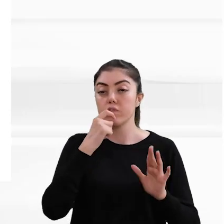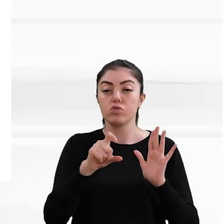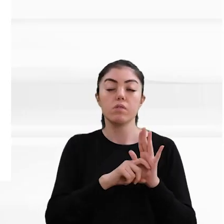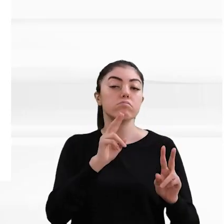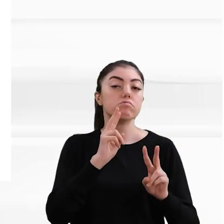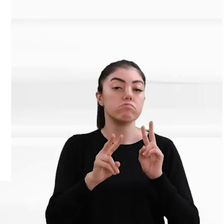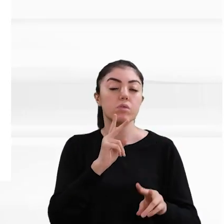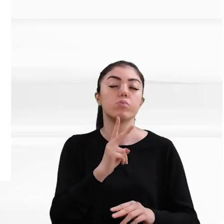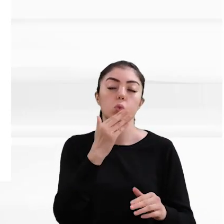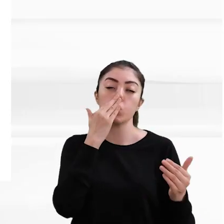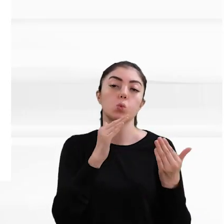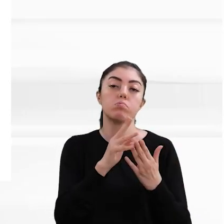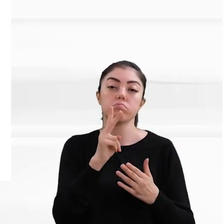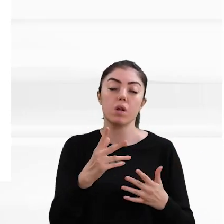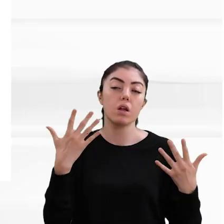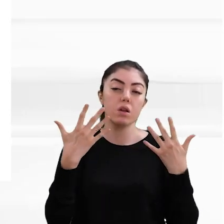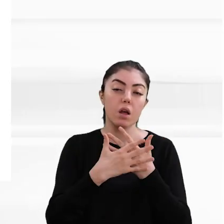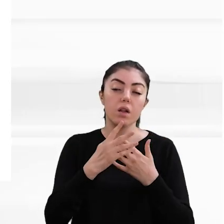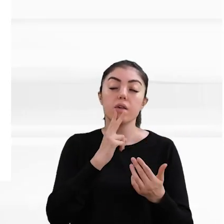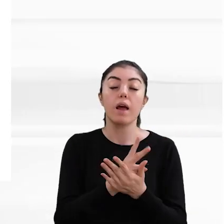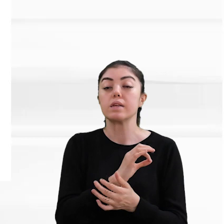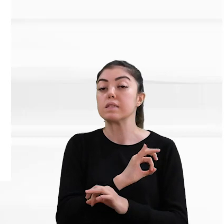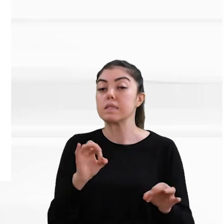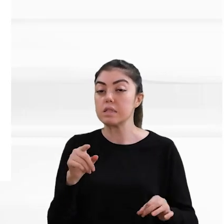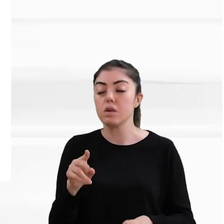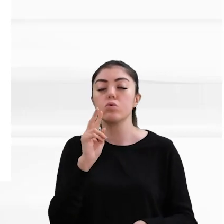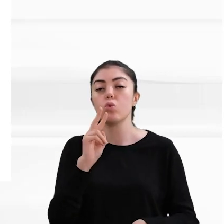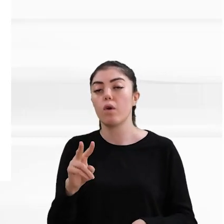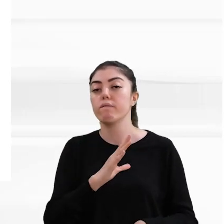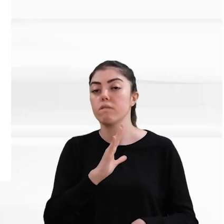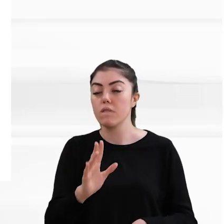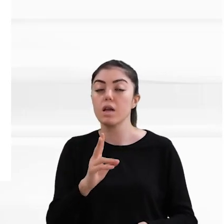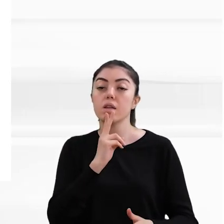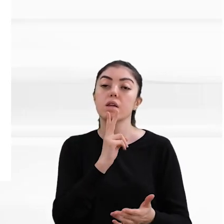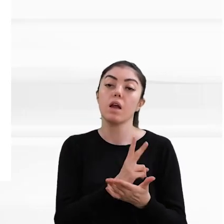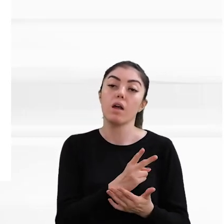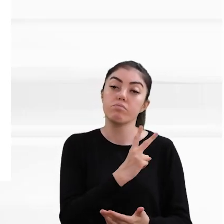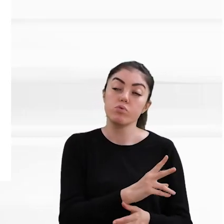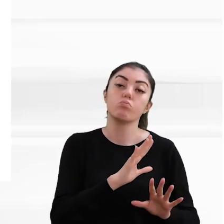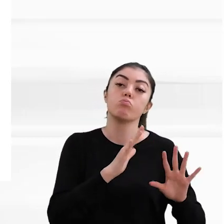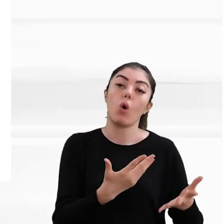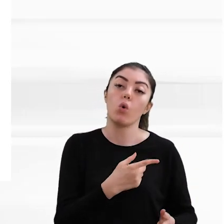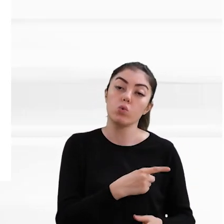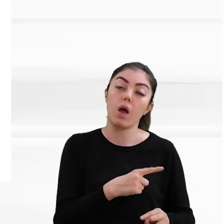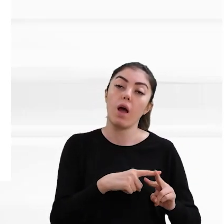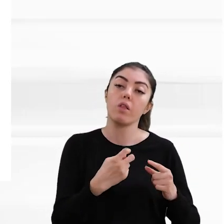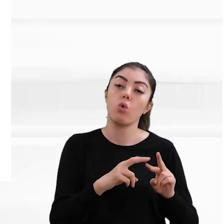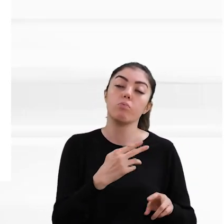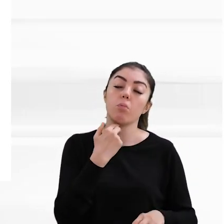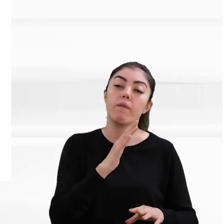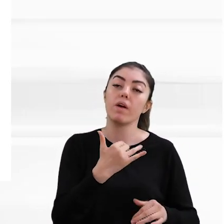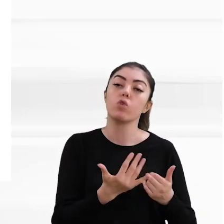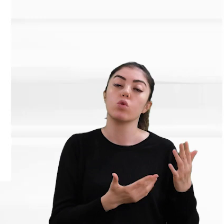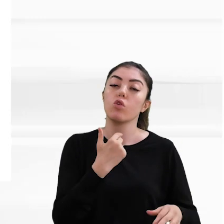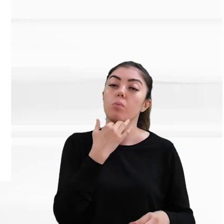dönüşme. Radyoaktif çekirdeklerde gözlenen bir durumdur bu. Kararsız çekirdeklerde gözlenir bu durum. Kararlı çekirdekler